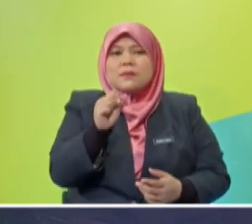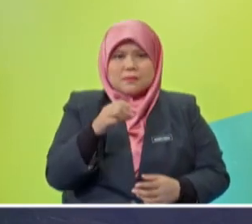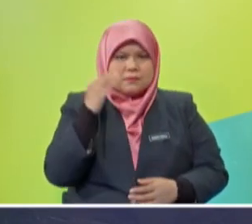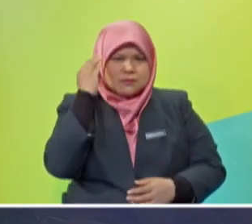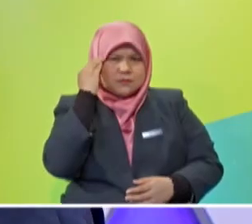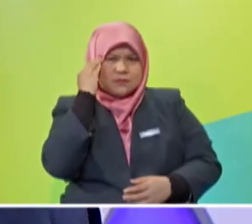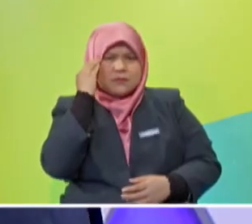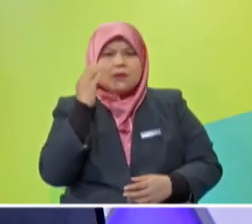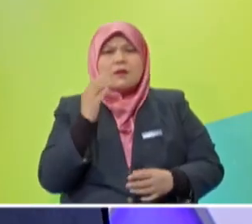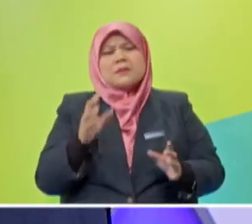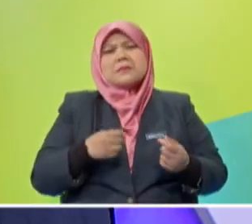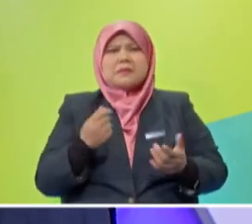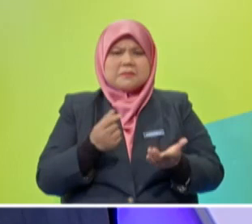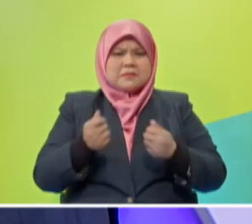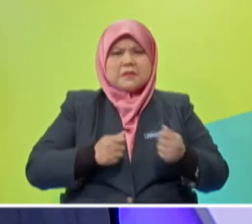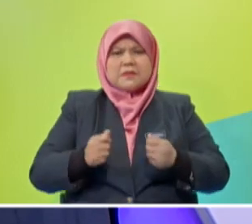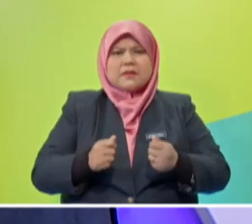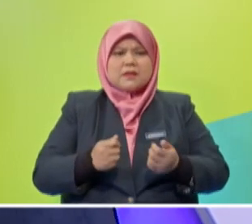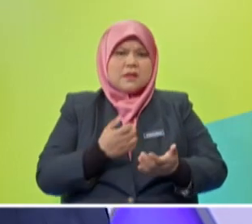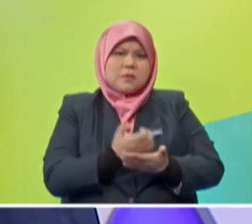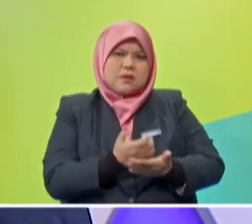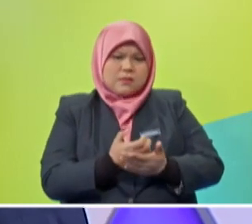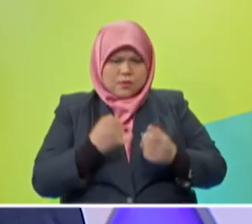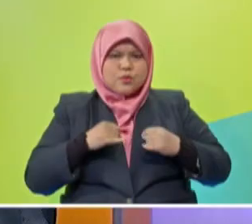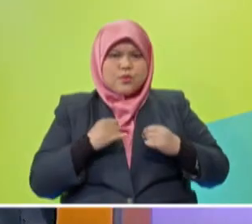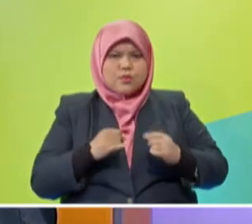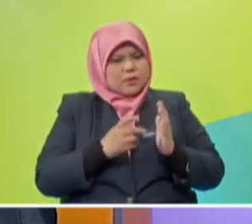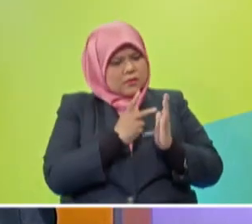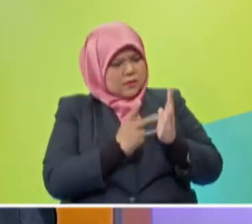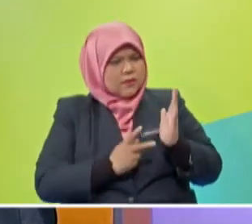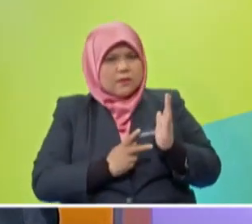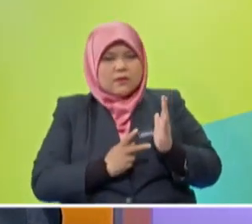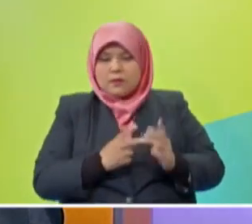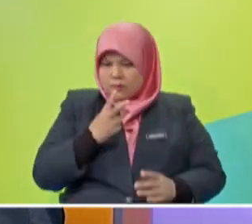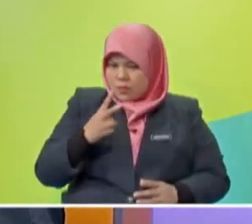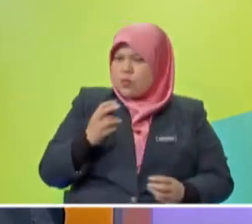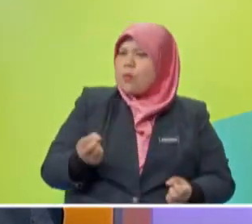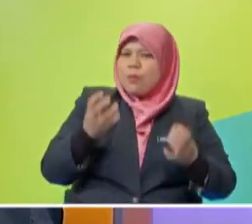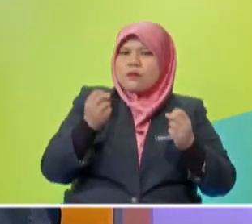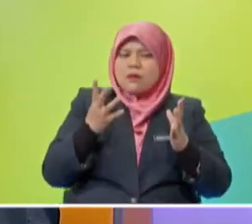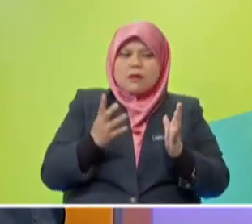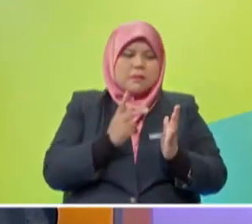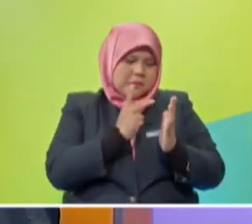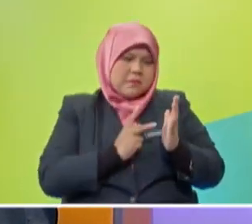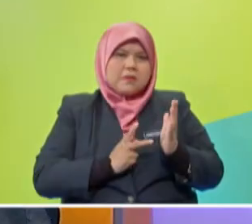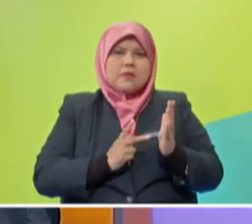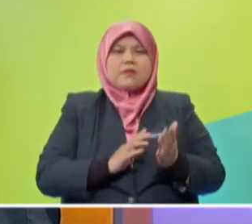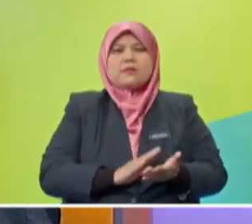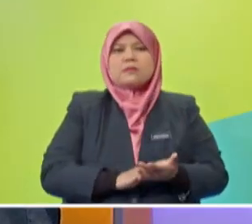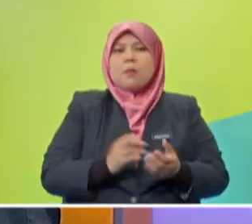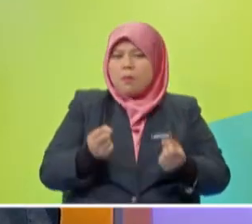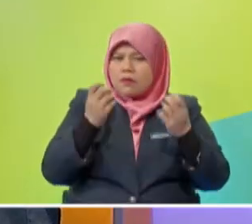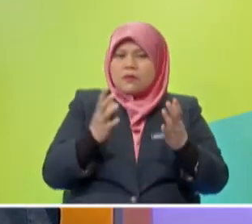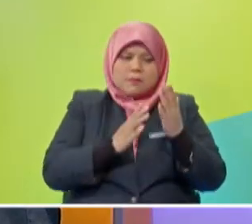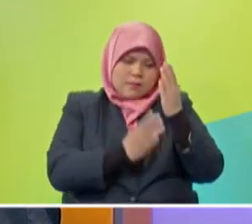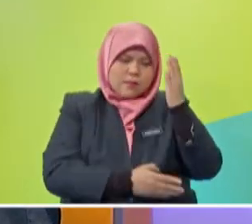kan. Okey. Kegiatan ekonomi dekat sini memang jual kraft tangan je ke? Kalau kita tengok gerai ni memang banyak barang kraft lah kan. Betul, betul. Banyak cantik ni bakul.